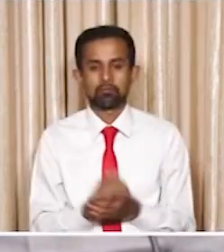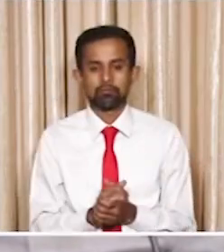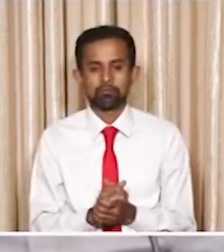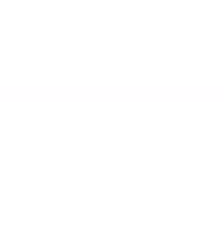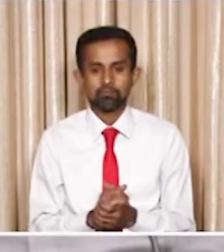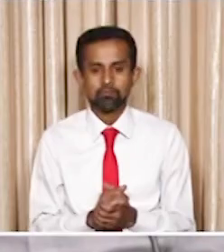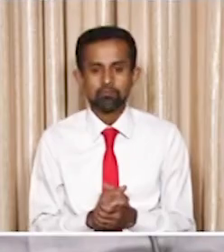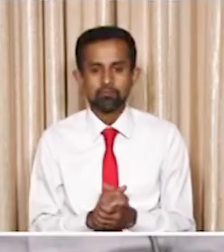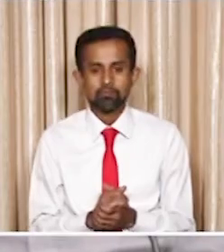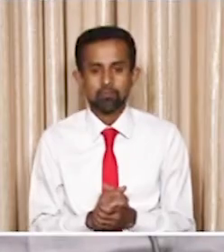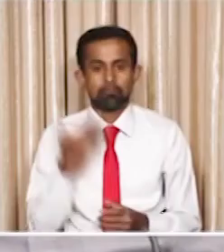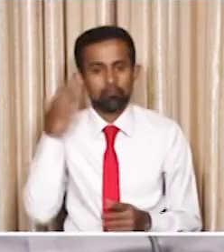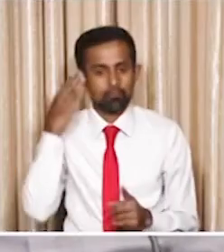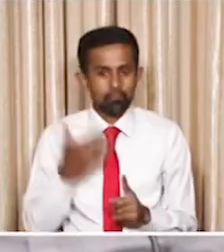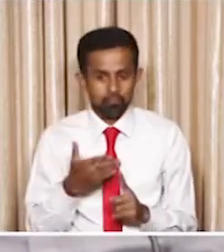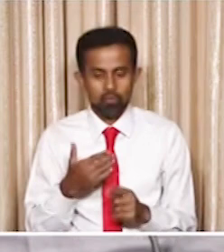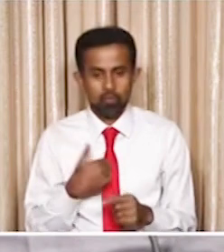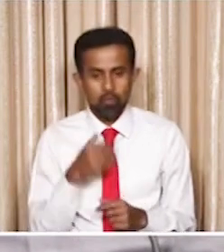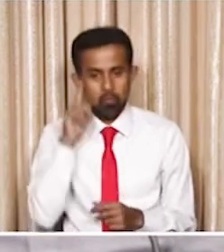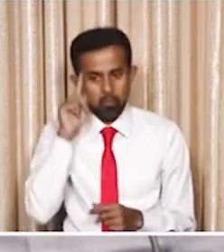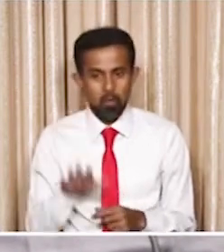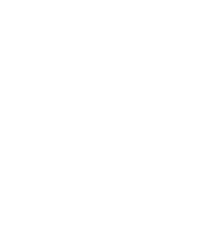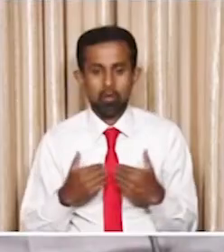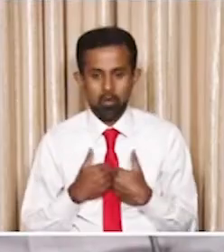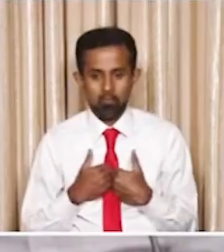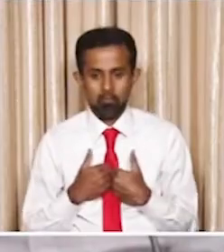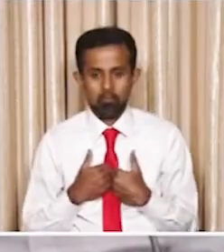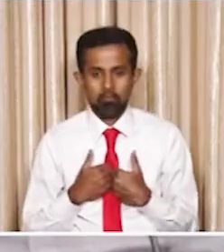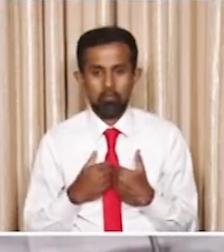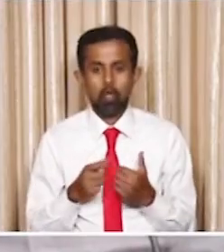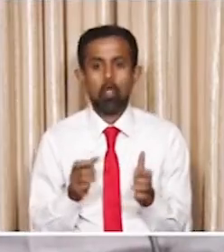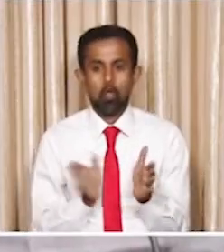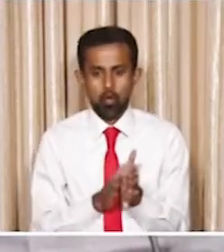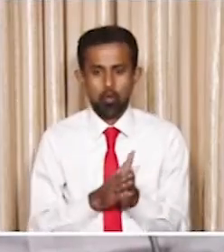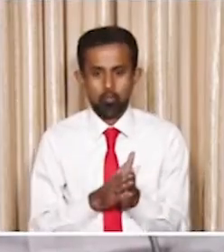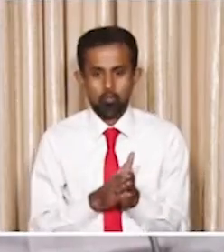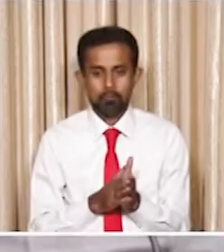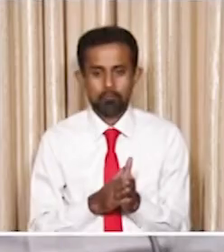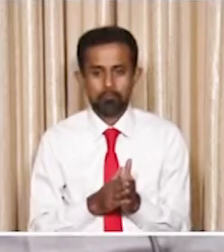මොලාසේ මන්තුමනි මේ සම්බන්ධව මම බලාපොරොත්තු වෙනවා අපි මේ වරප්‍රසාද කමිටුවට අපි